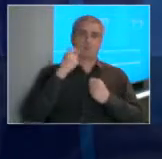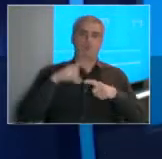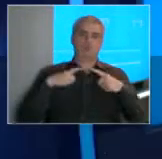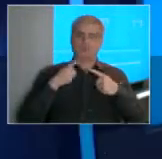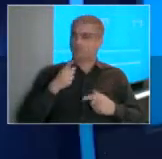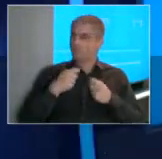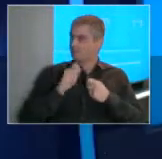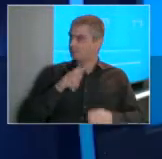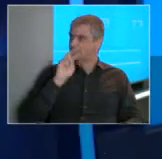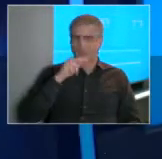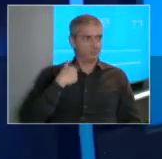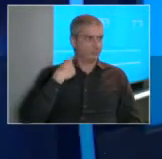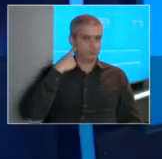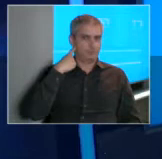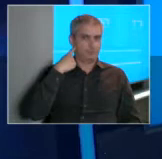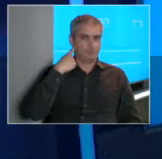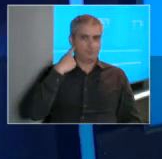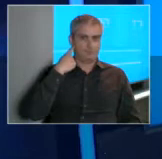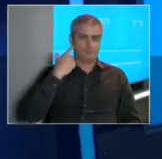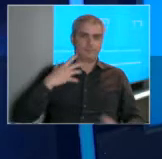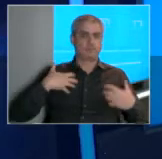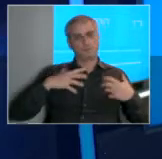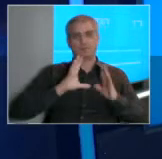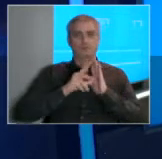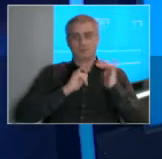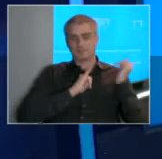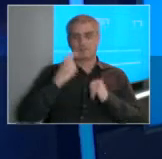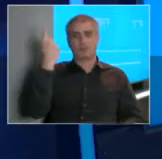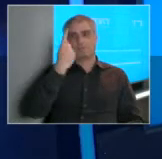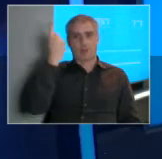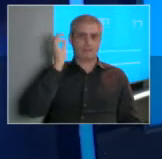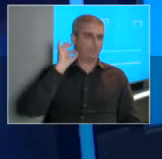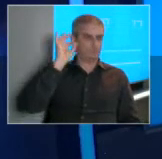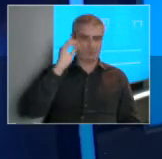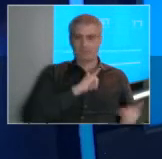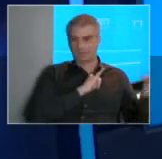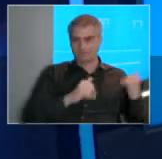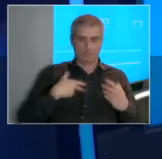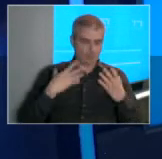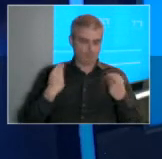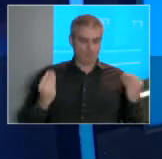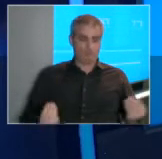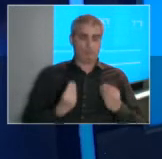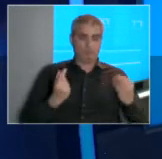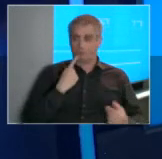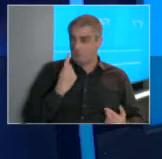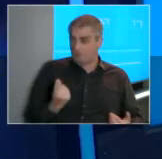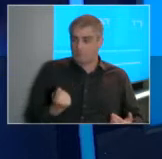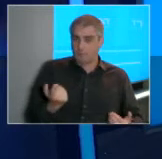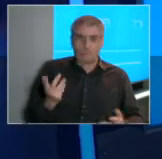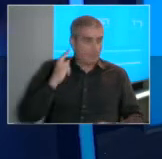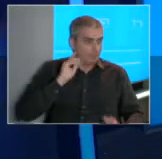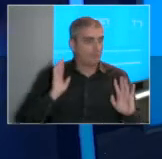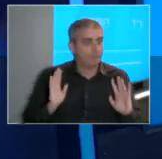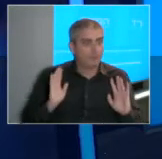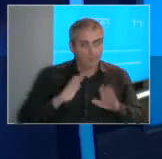המחיה. חבר הכנסת מרגי, עכשיו אנחנו שומעים את הברונים השודדים, היבואנים הבלעדיים שהביאו לנו פה הרבה מאוד מוצרים, הם אומרים,